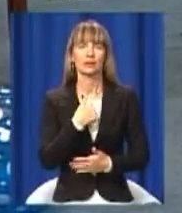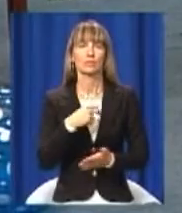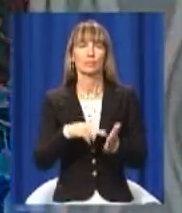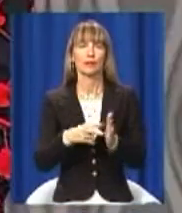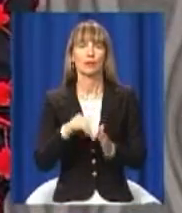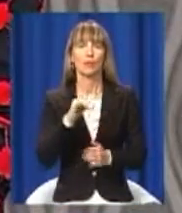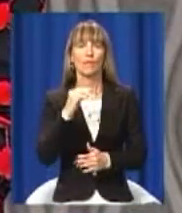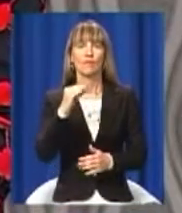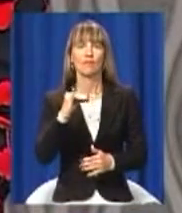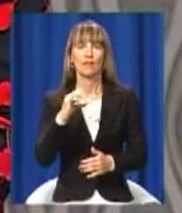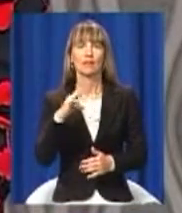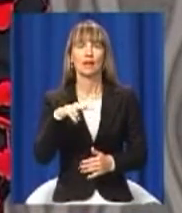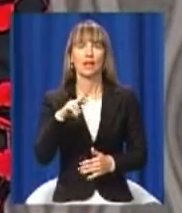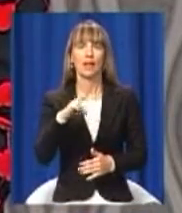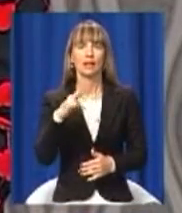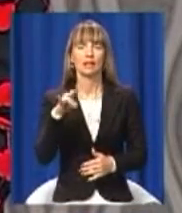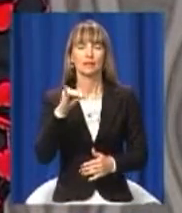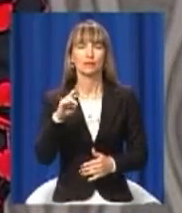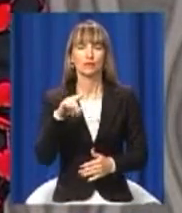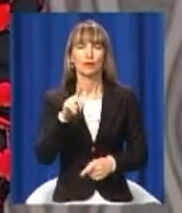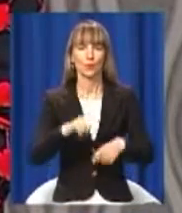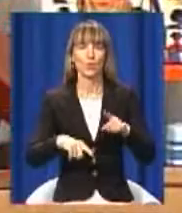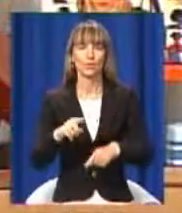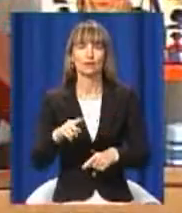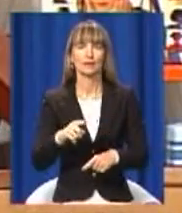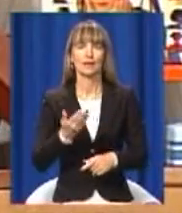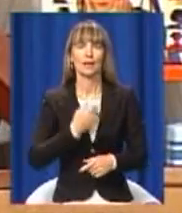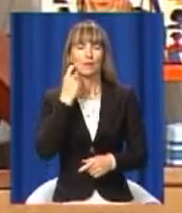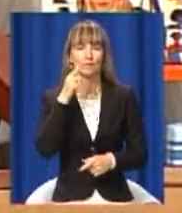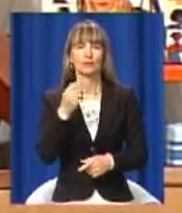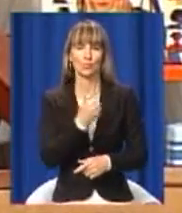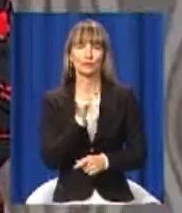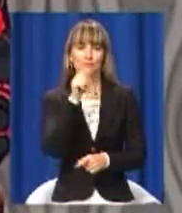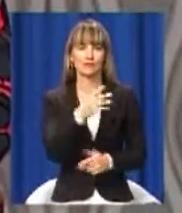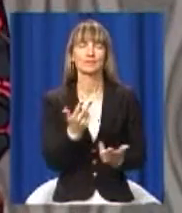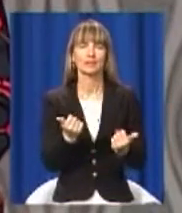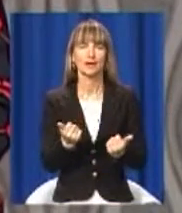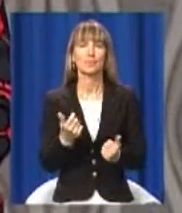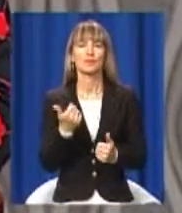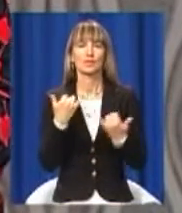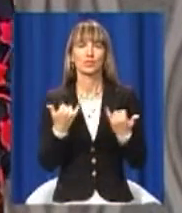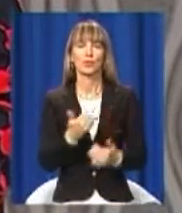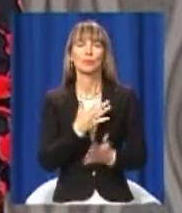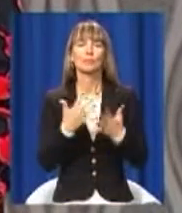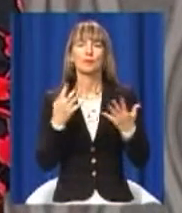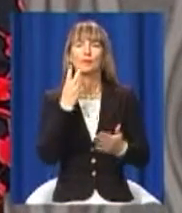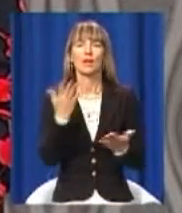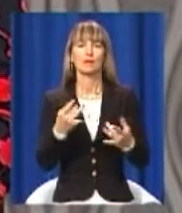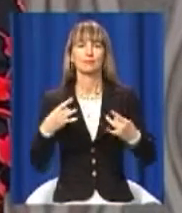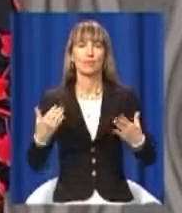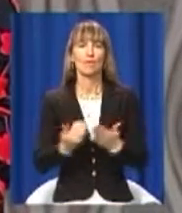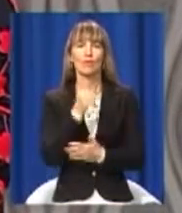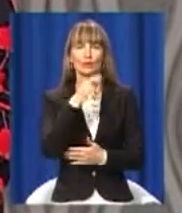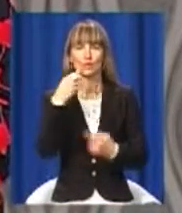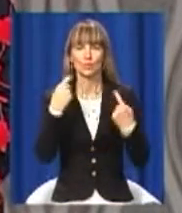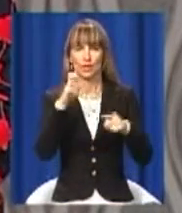Фінляндію. Там, напевно, саме батьківщина Діда Мороза, напевно, тебе туди тягне. Це дуже здорово. Ну, а зараз хочеться більше подивитися, як святкують Новий рік